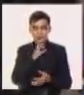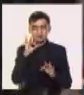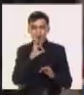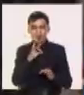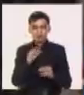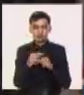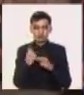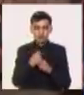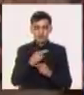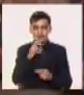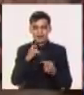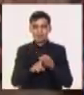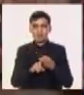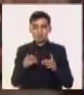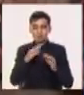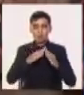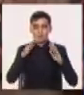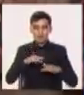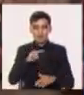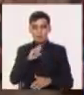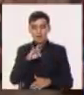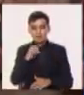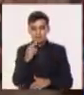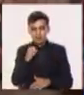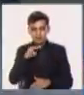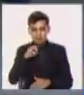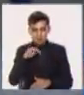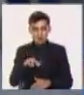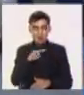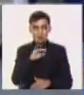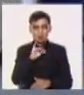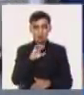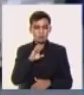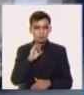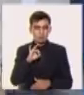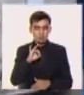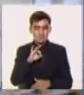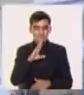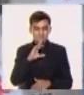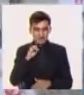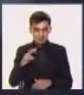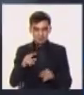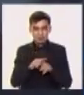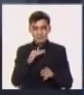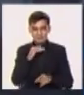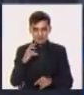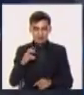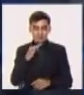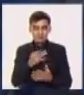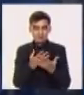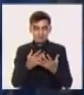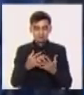Это парацетамол, ибупрофен и еще 3 антикоагулянта на сумму, превышающую 8,5 миллиардов тенге.